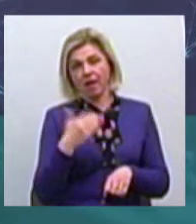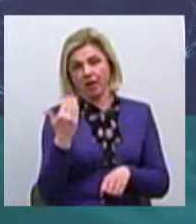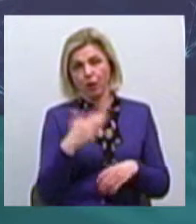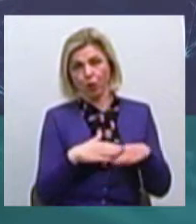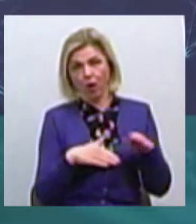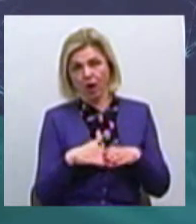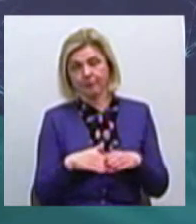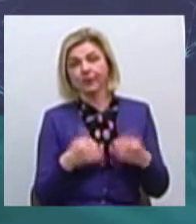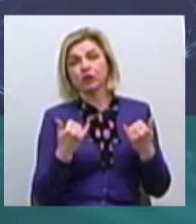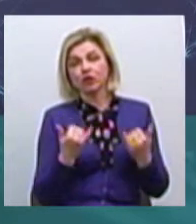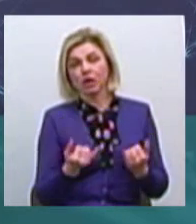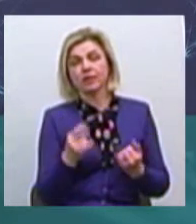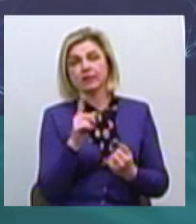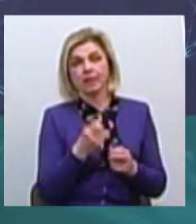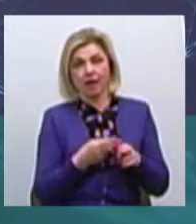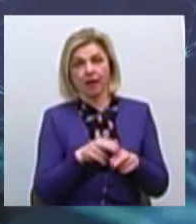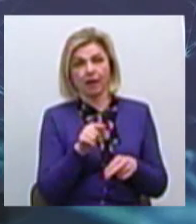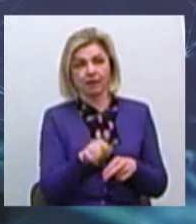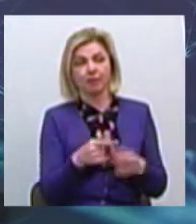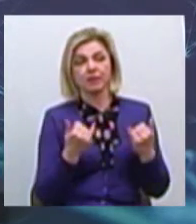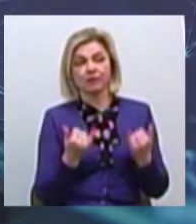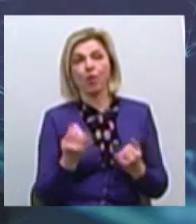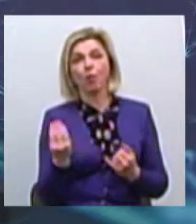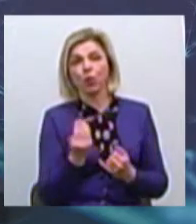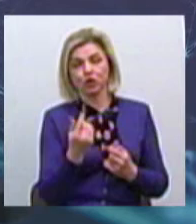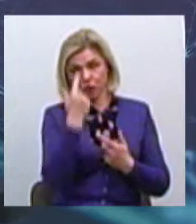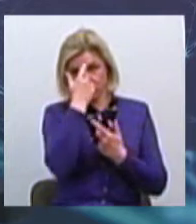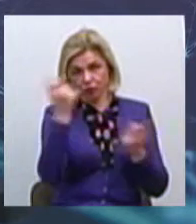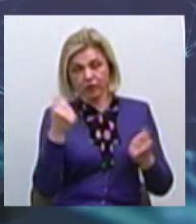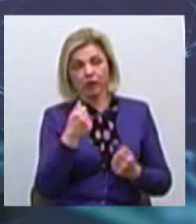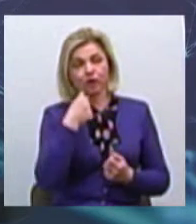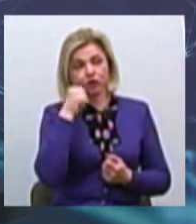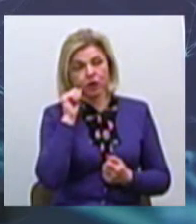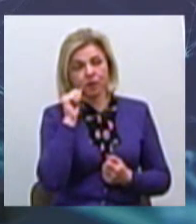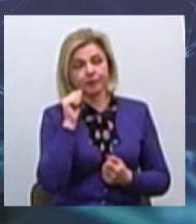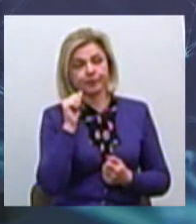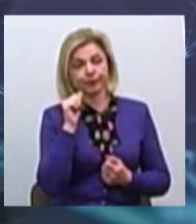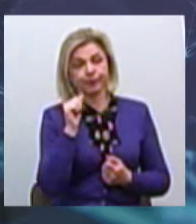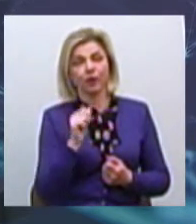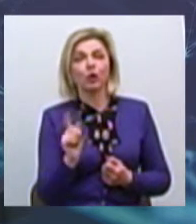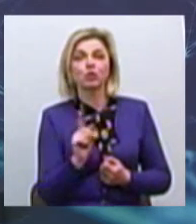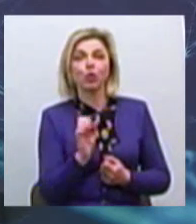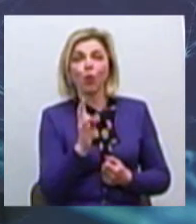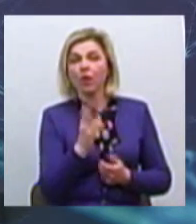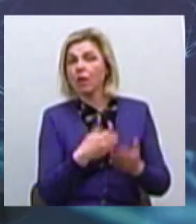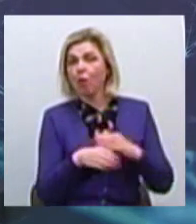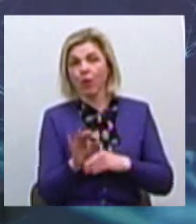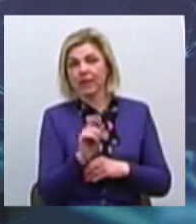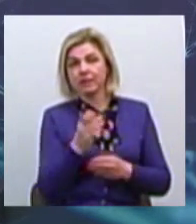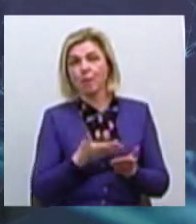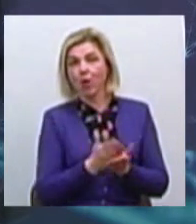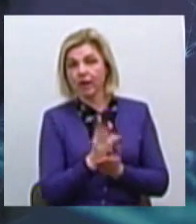поэтому сейчас, снова-таки сегодня Порошенко заявил, или вчера, я уже не могу сказать о том, что он не уходит из политики, я думаю,